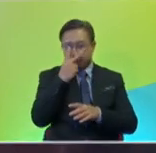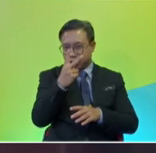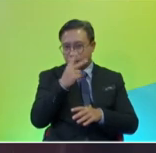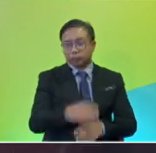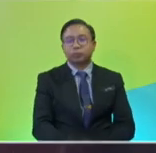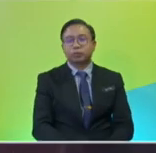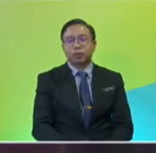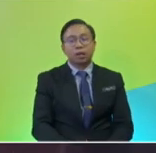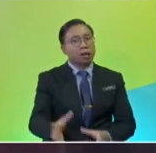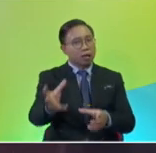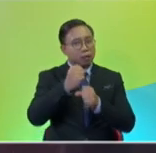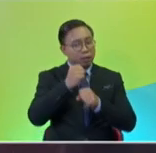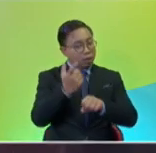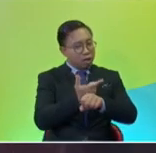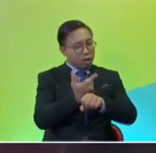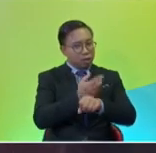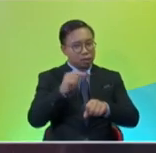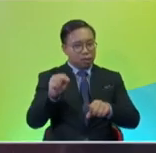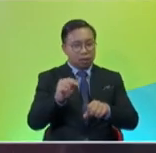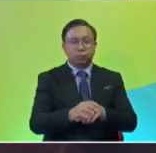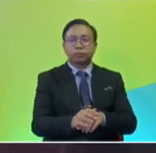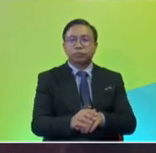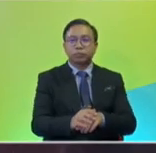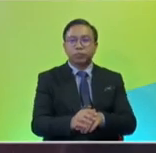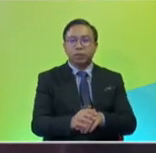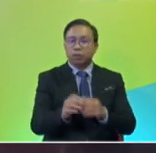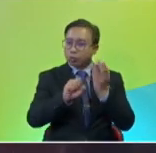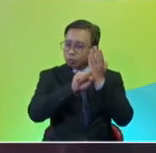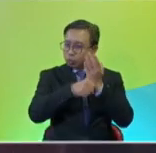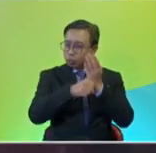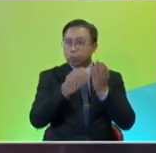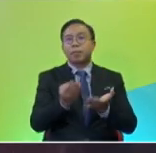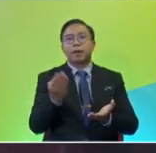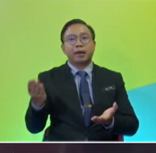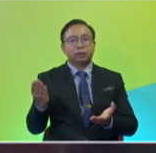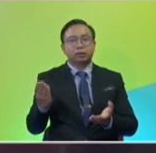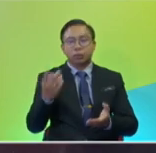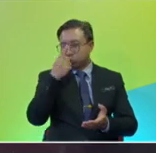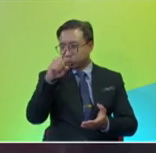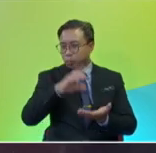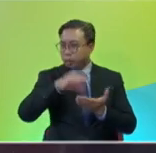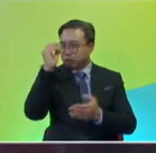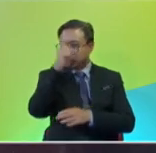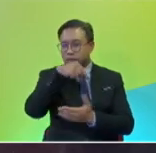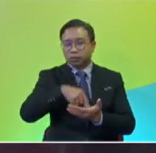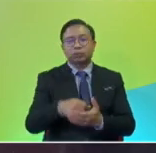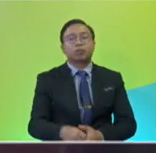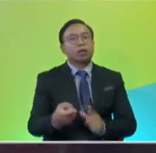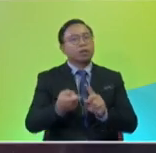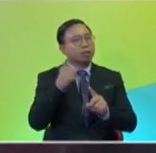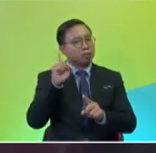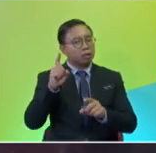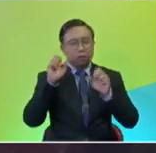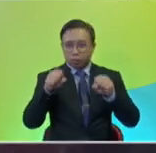mereka ingin mendapatkan latihan pengukuhan ataupun sumber bahan rujukan untuk pembelajaran kita hari ini, dari manakah mereka